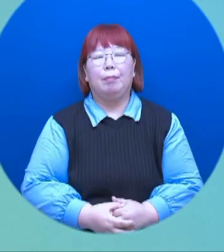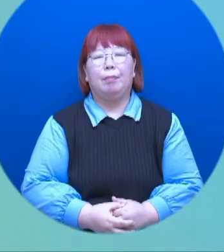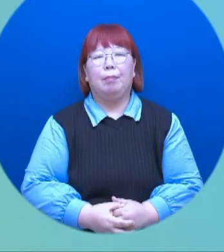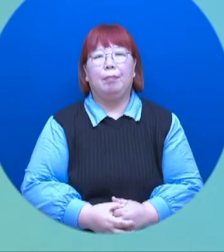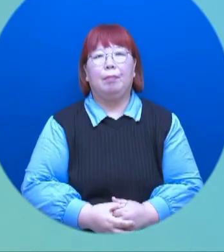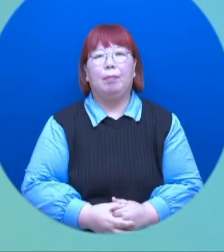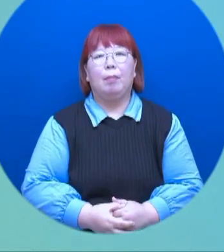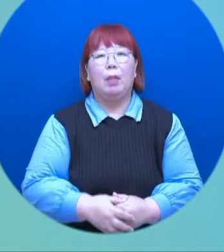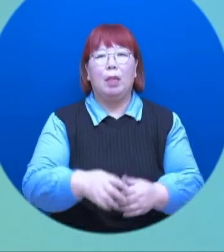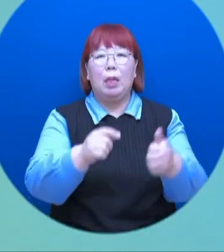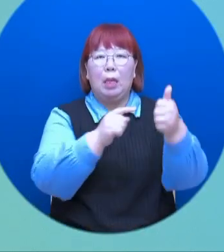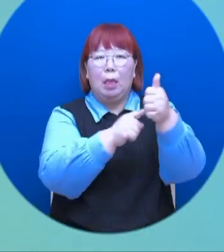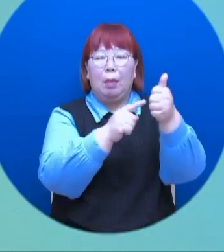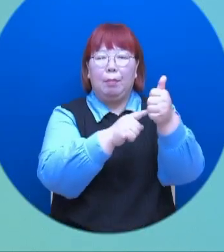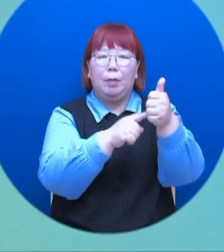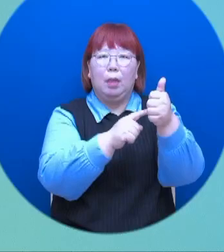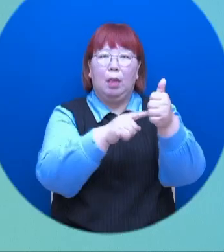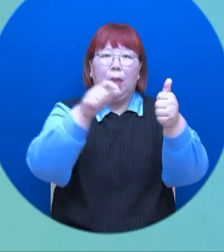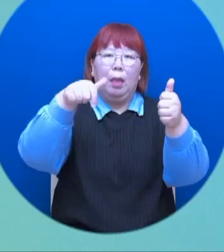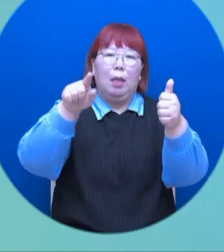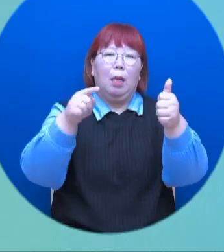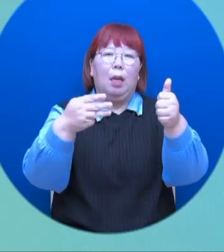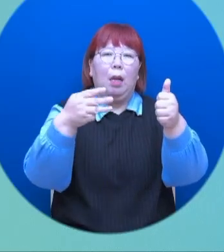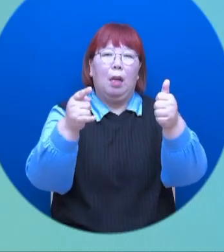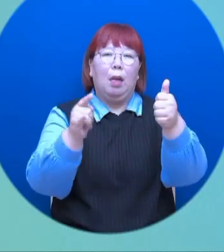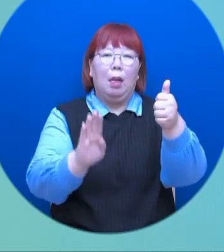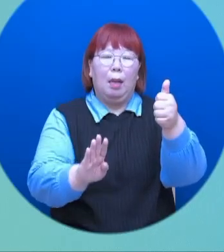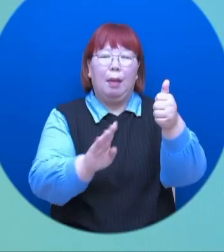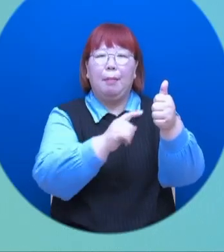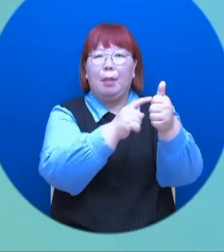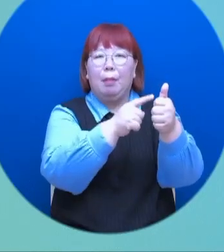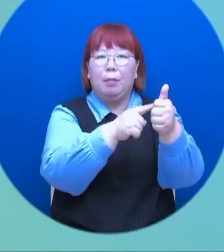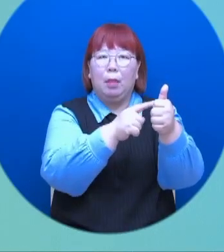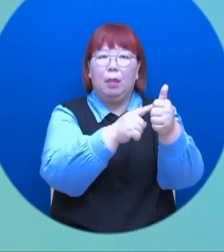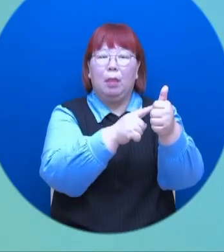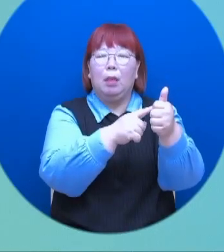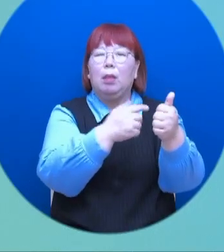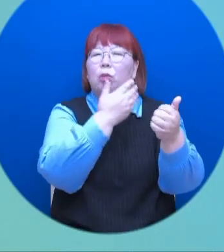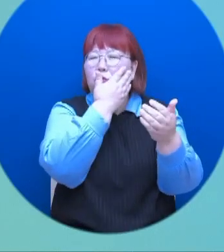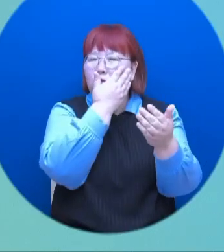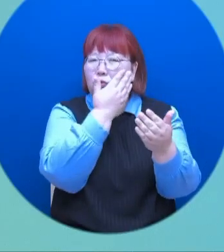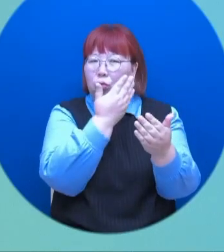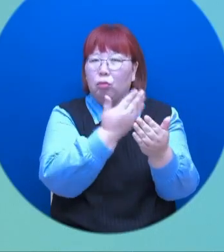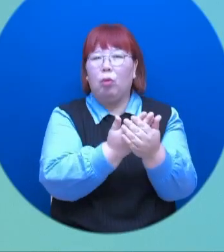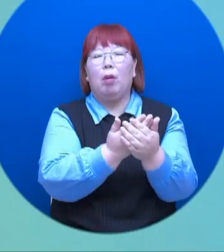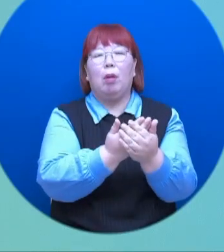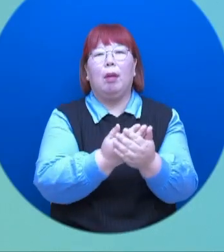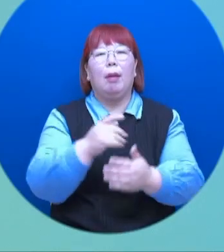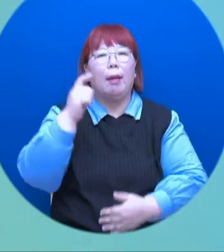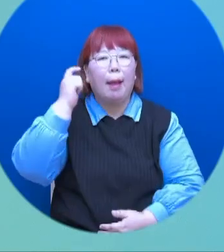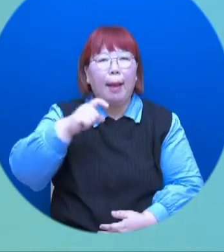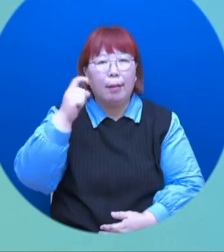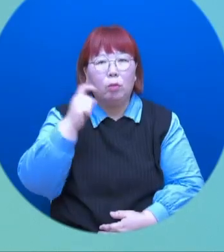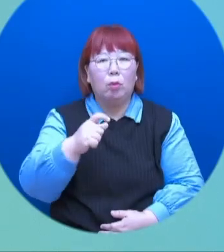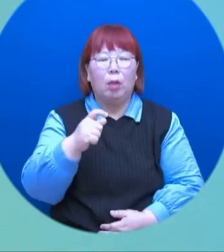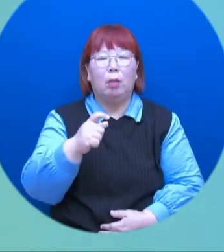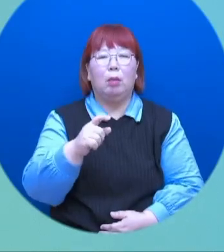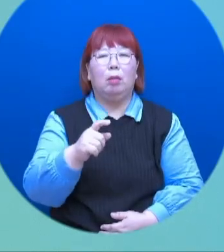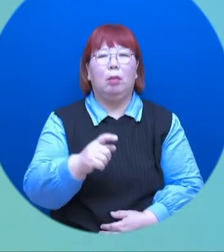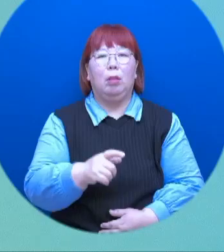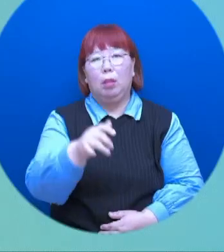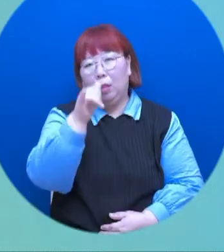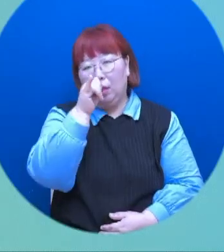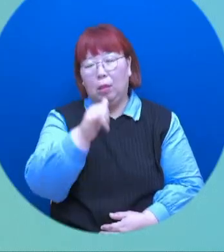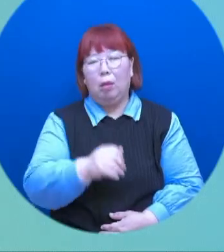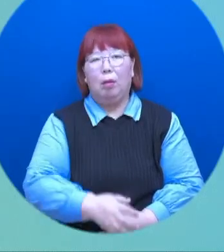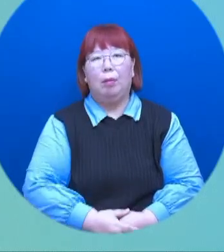이 갈렙에게 있어서 매우 중요하게 강조되어 있는 부분이 있어요.